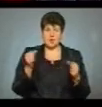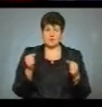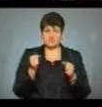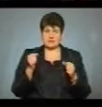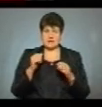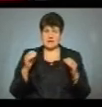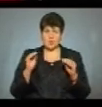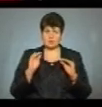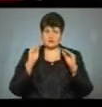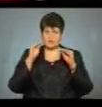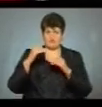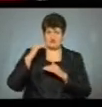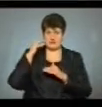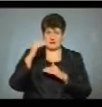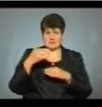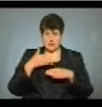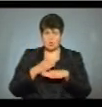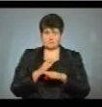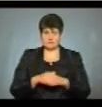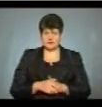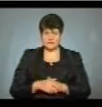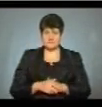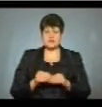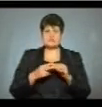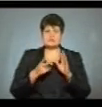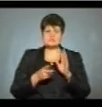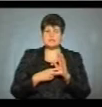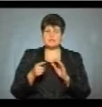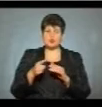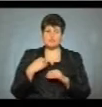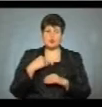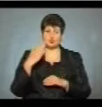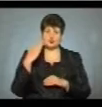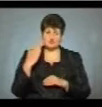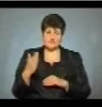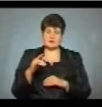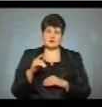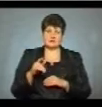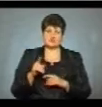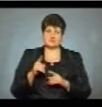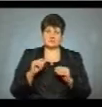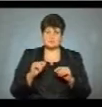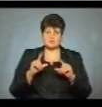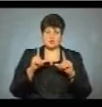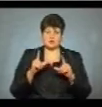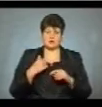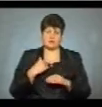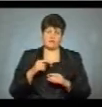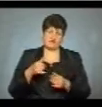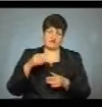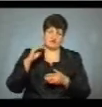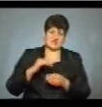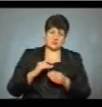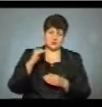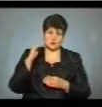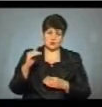установки зверху, і вони розбивають. 17 тернополян проголосували за петицію, якій пропонують збільшити висоту обмежувача руху на